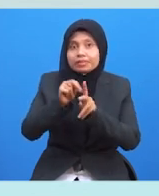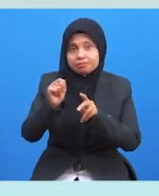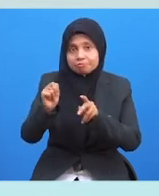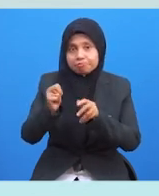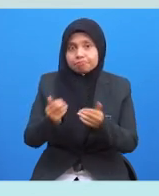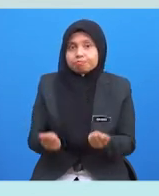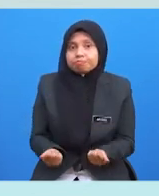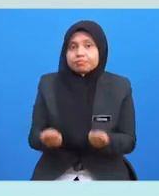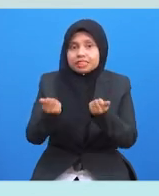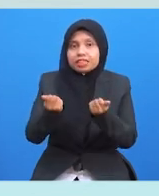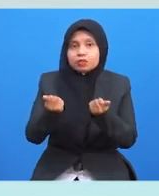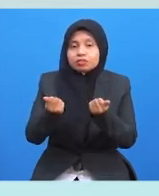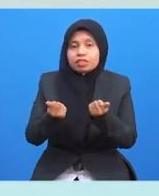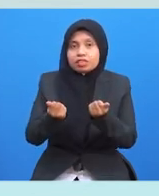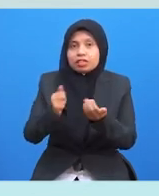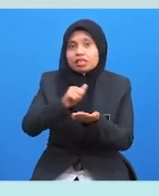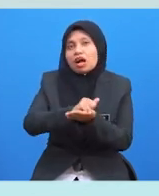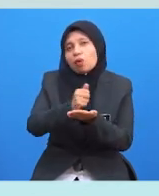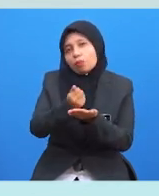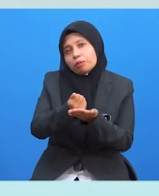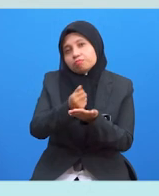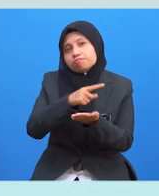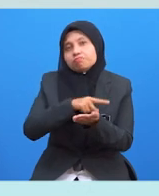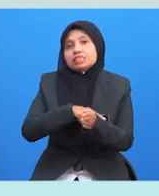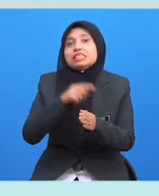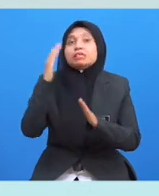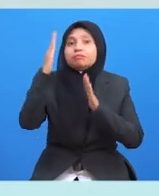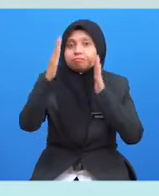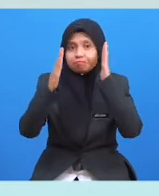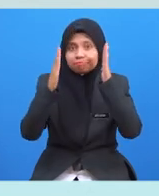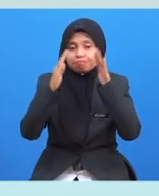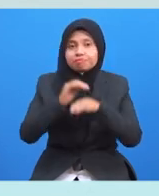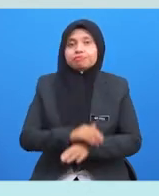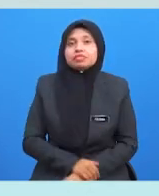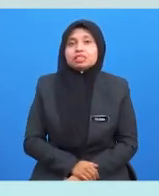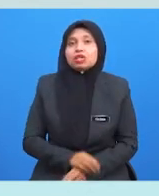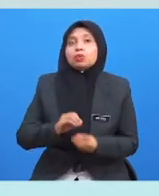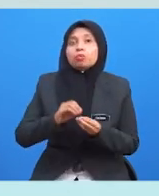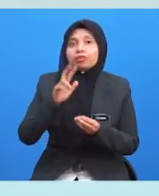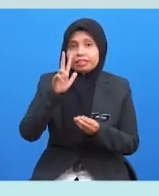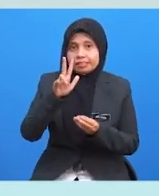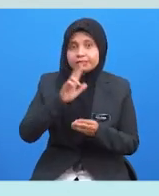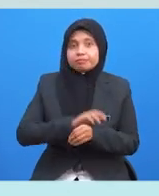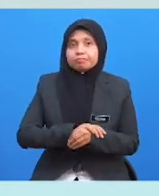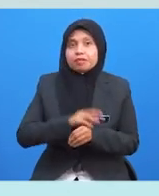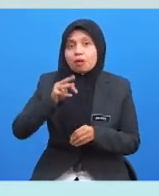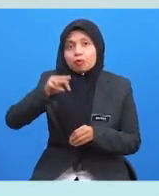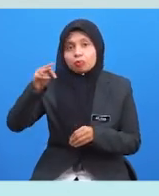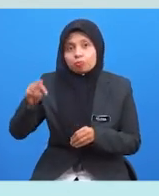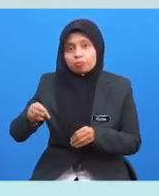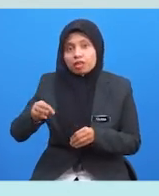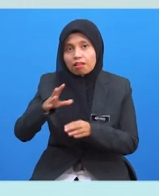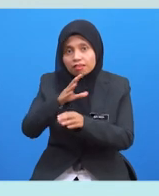kepentingan pengangkutan awam di Malaysia. Ketiga,